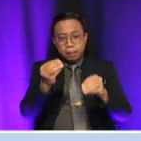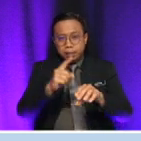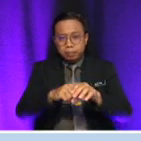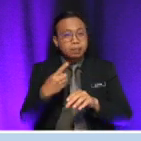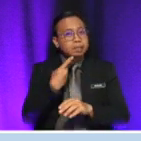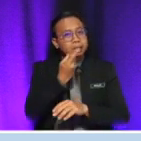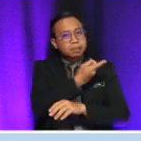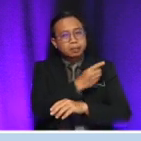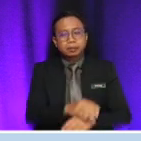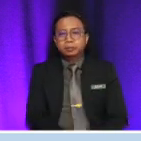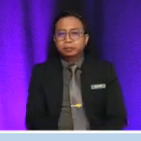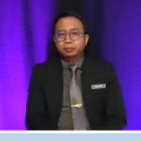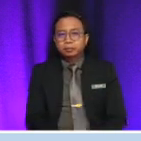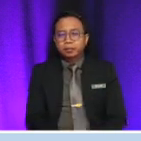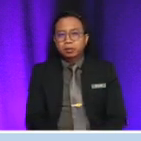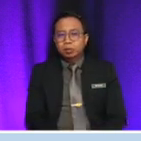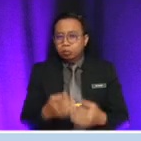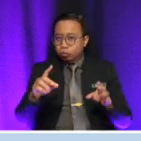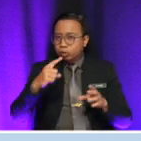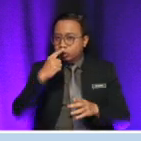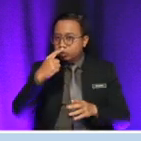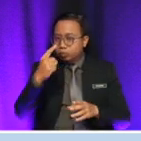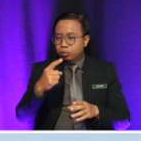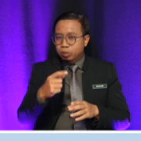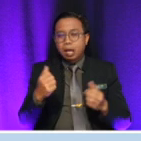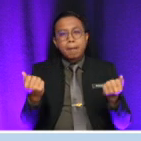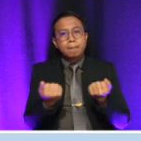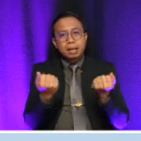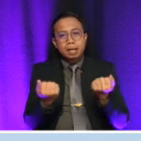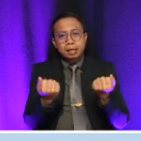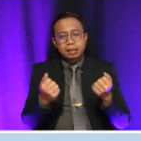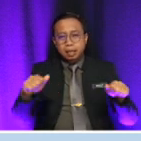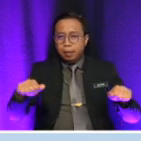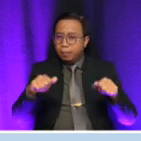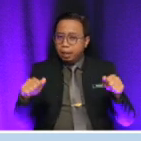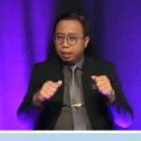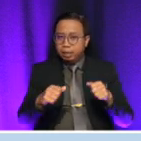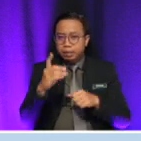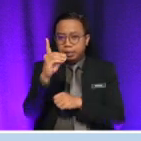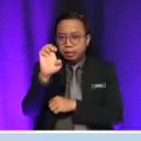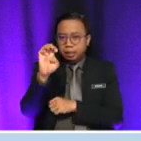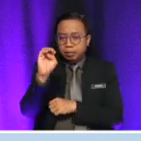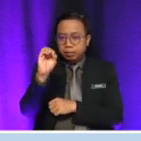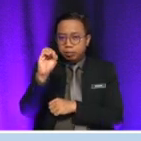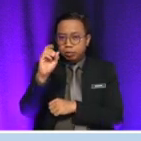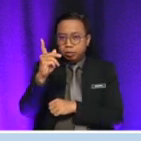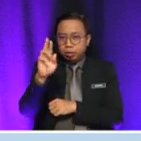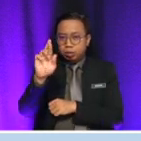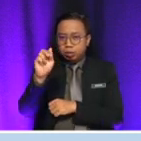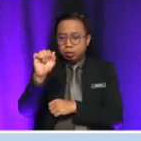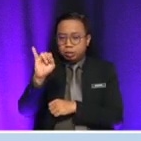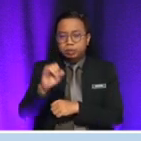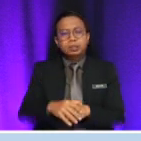dan seperti tadi kita sebut amalan demokrasi telah wujud ketika ini dan kerajaan